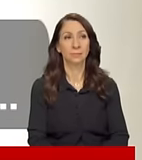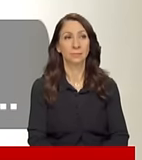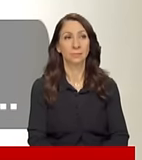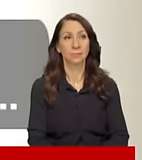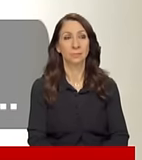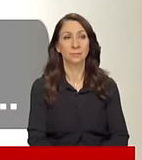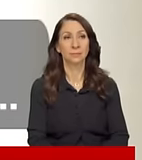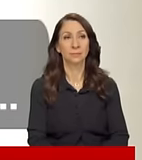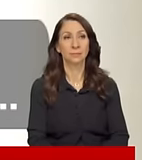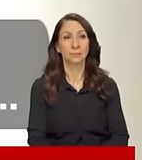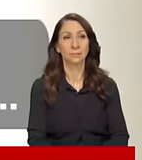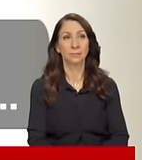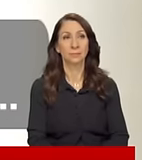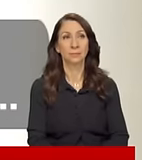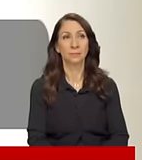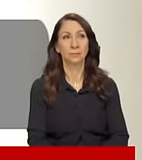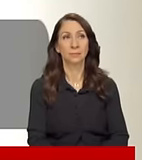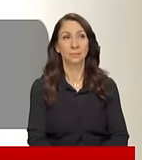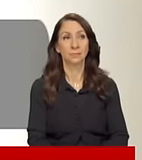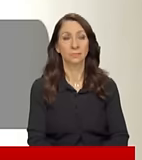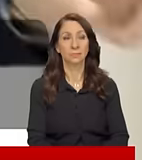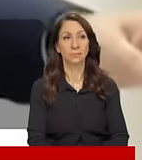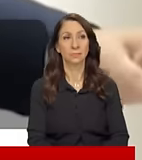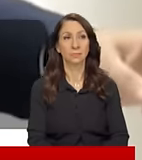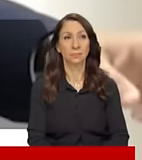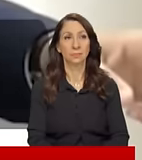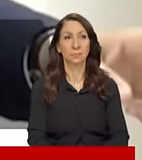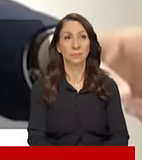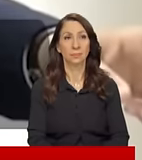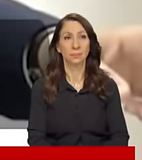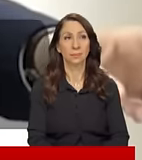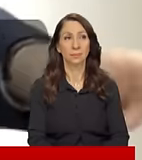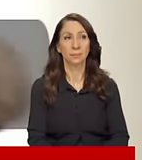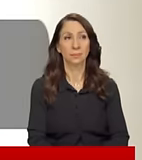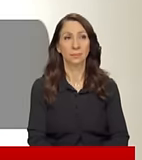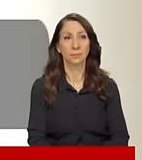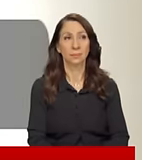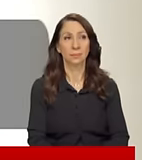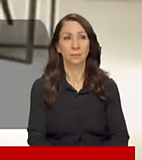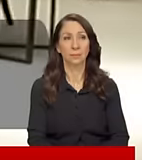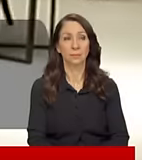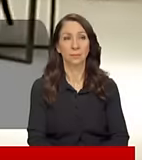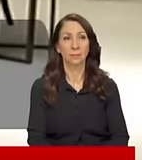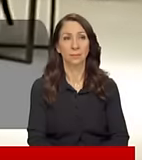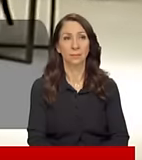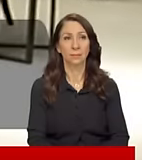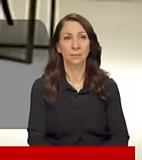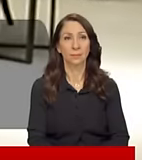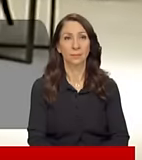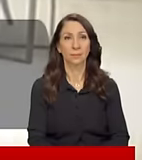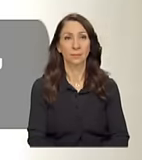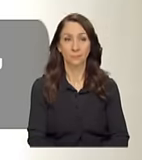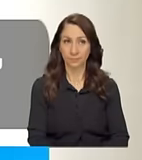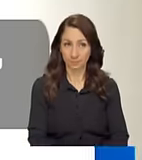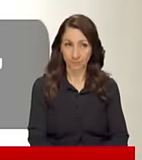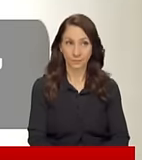bir dönem, başka bir şehir ben zannetmiyorum olsun. Belki bir İstanbul'a gidiyorlardır hepsi. Belki bir de Urfa'ya. Bu gelen bakanlar kimlere ne söz